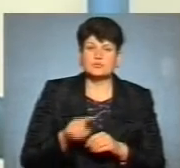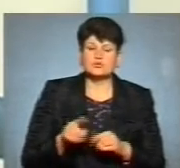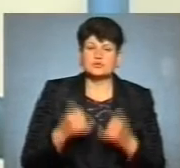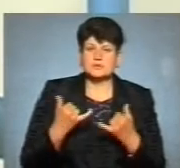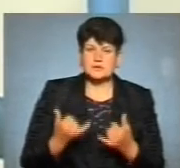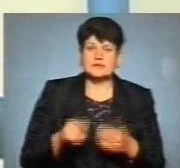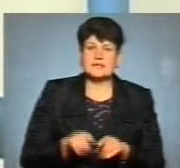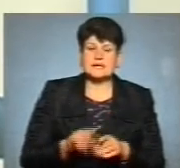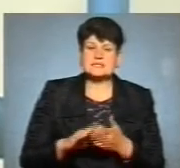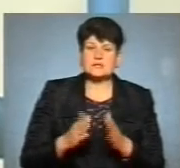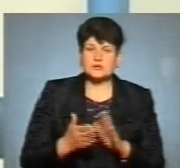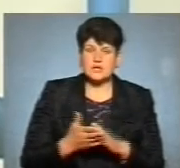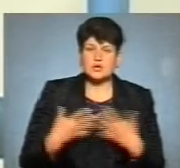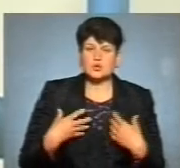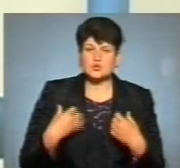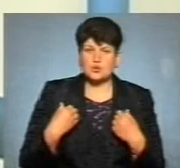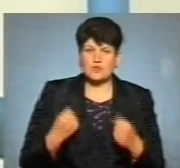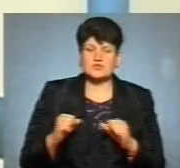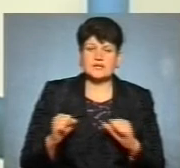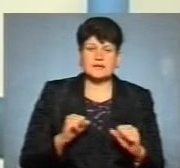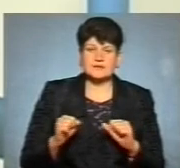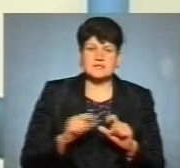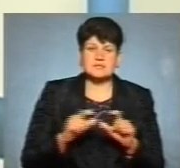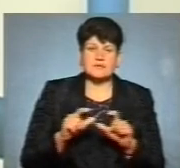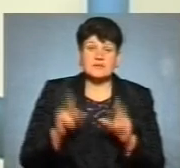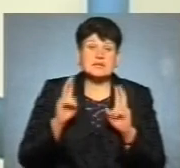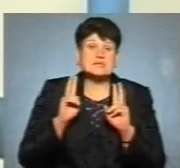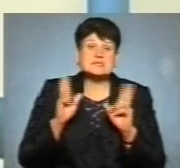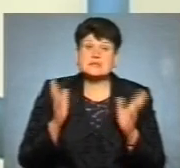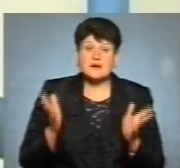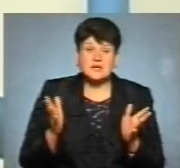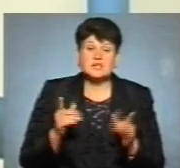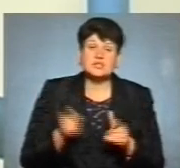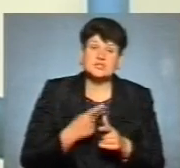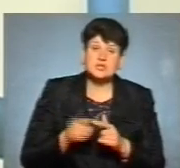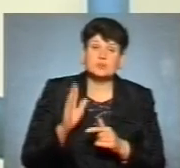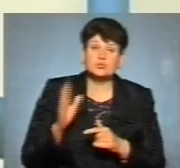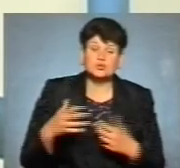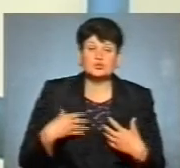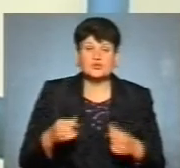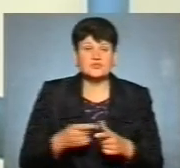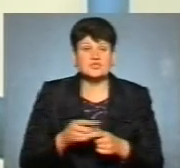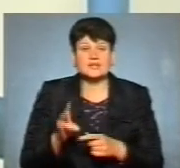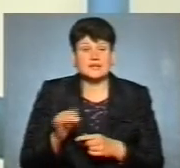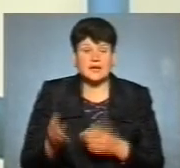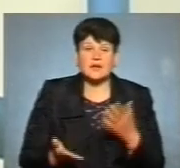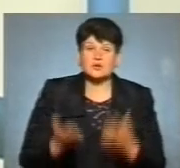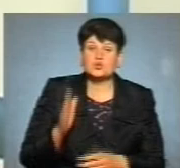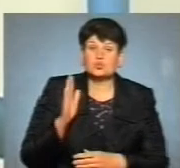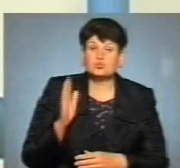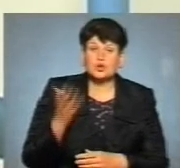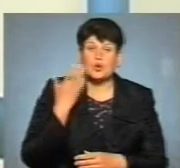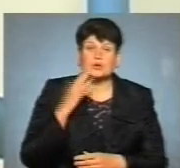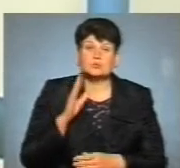така ситуація, і оздоровчі керівники оздоровчих закладів вони взагалі не знають, чи буде оздоровлення, чи ні. І якщо буде, то коли буде